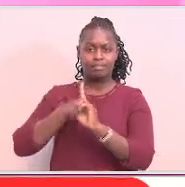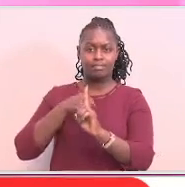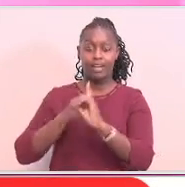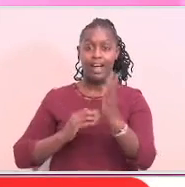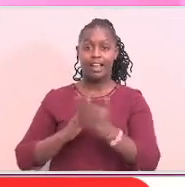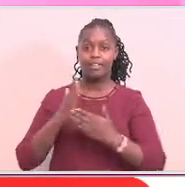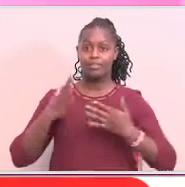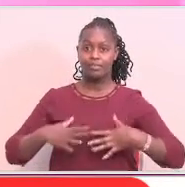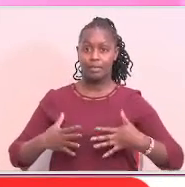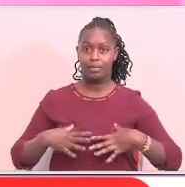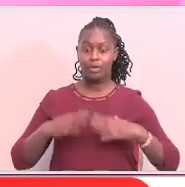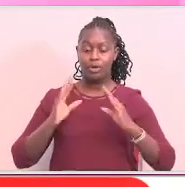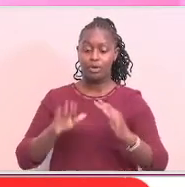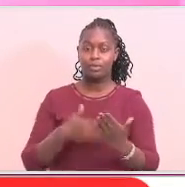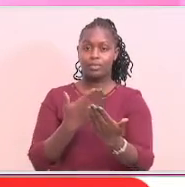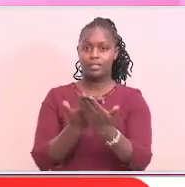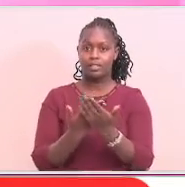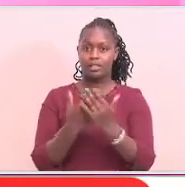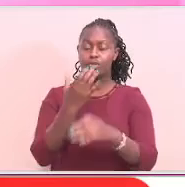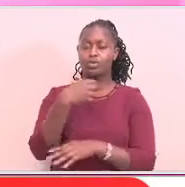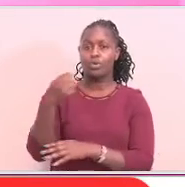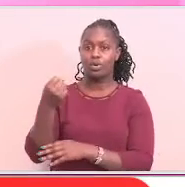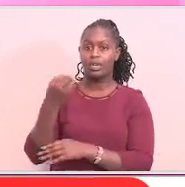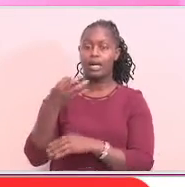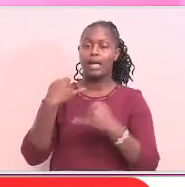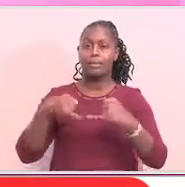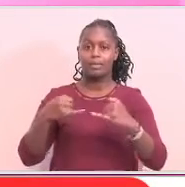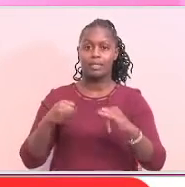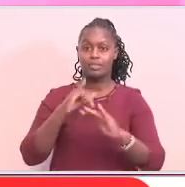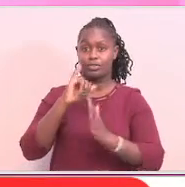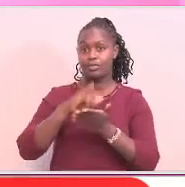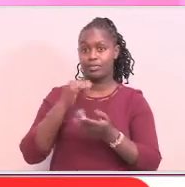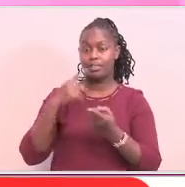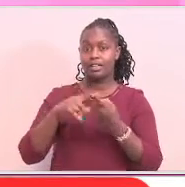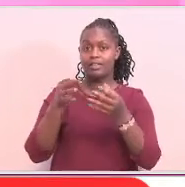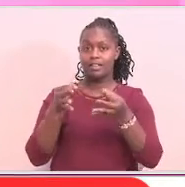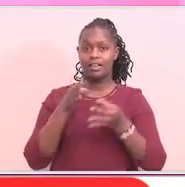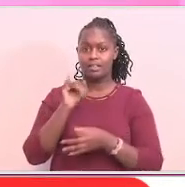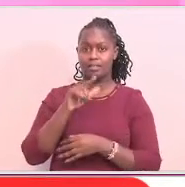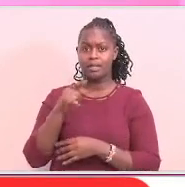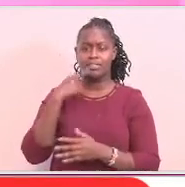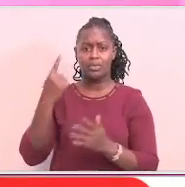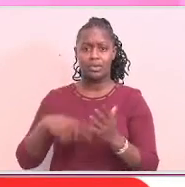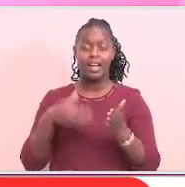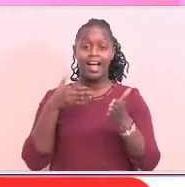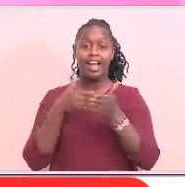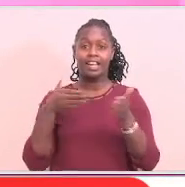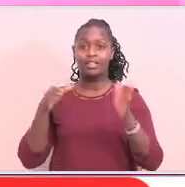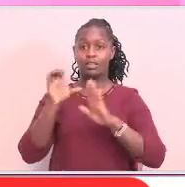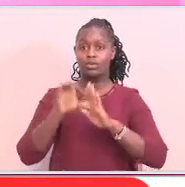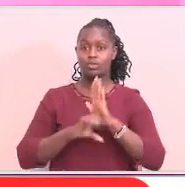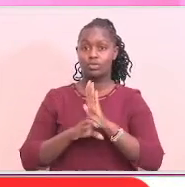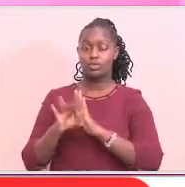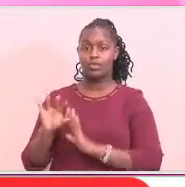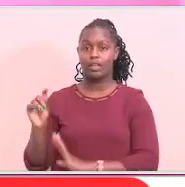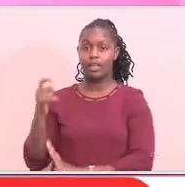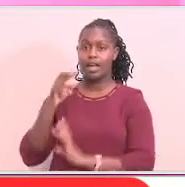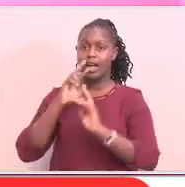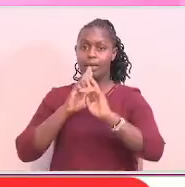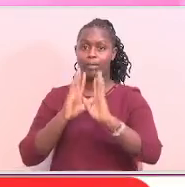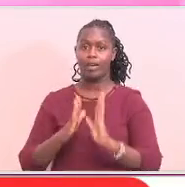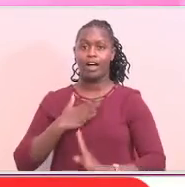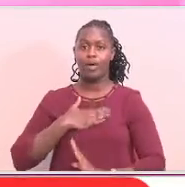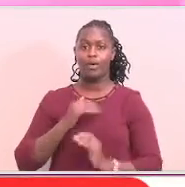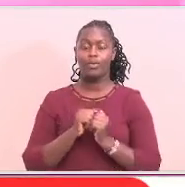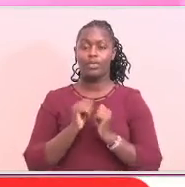kuwasilisha ombi la kusitisha utekelezaji wa sheria hiyo, wakisema kuwa ni kinyume na katiba ya Kenya. Mwanahabari wetu Elizabeth Atieno ana uketo